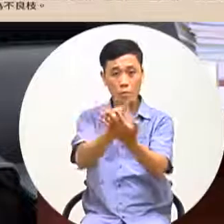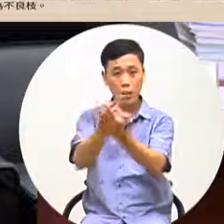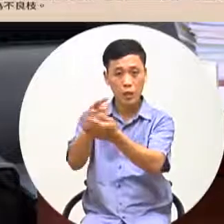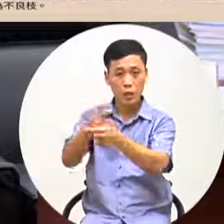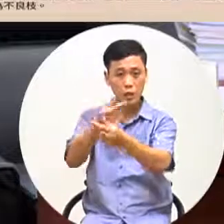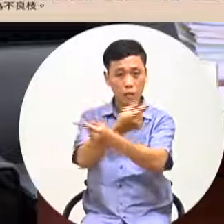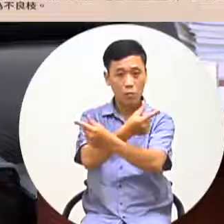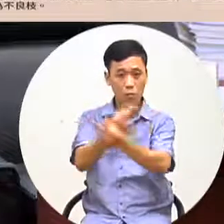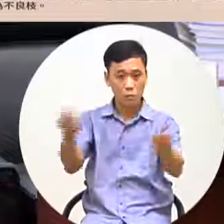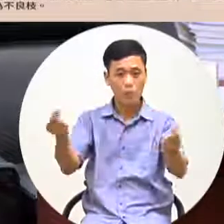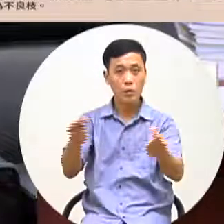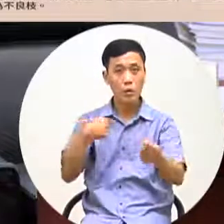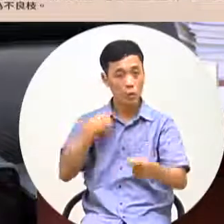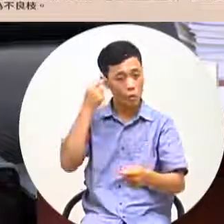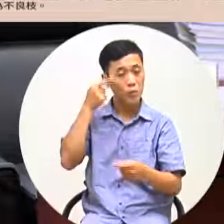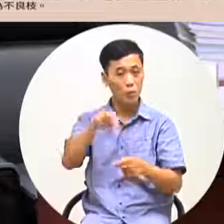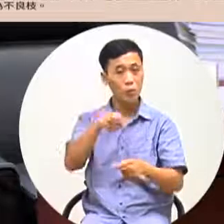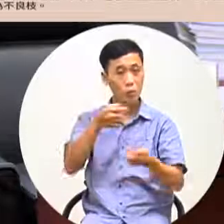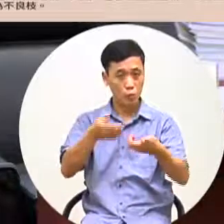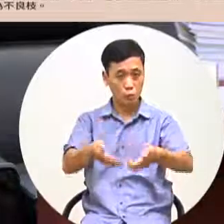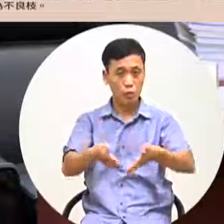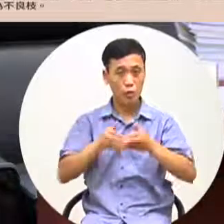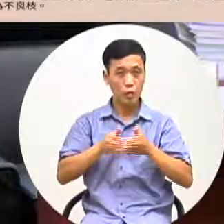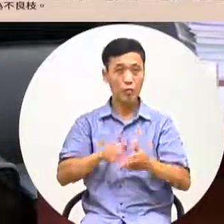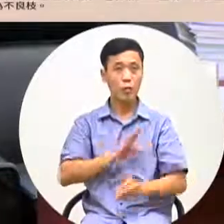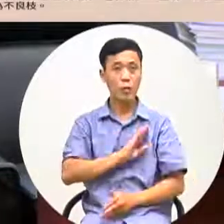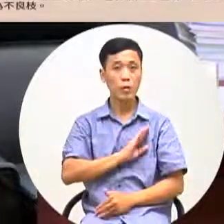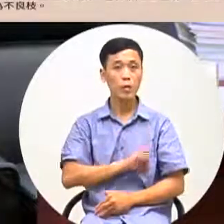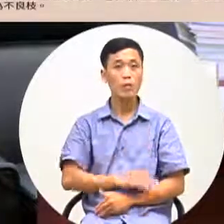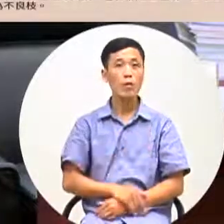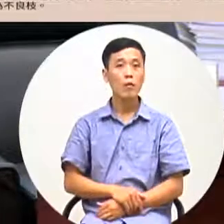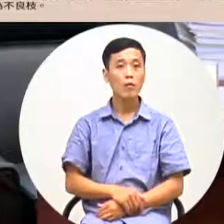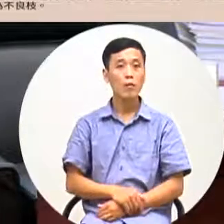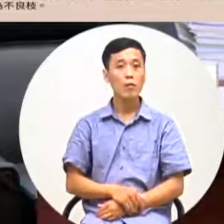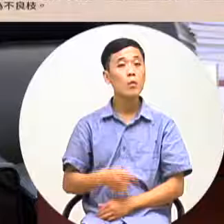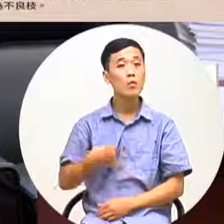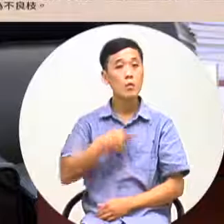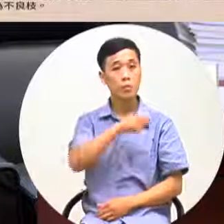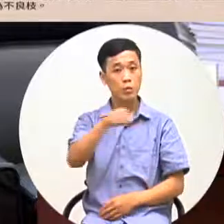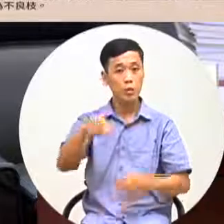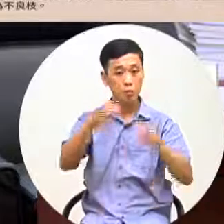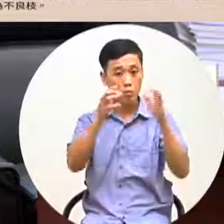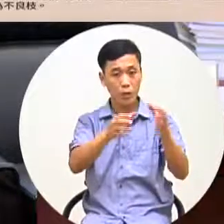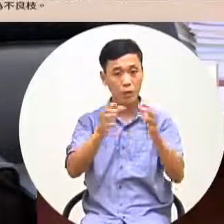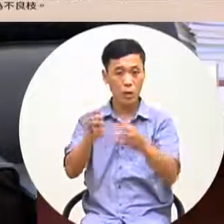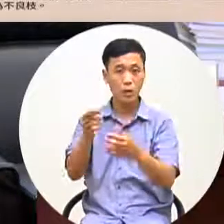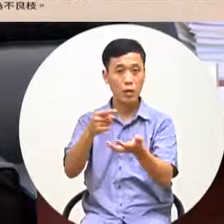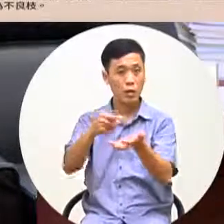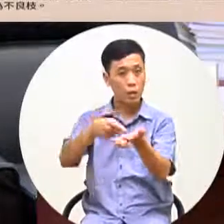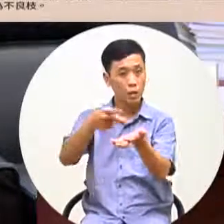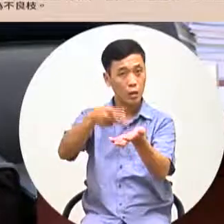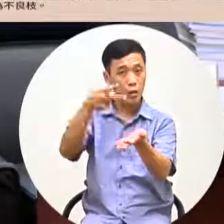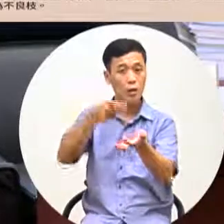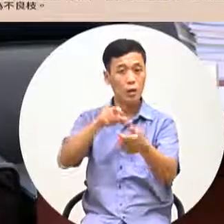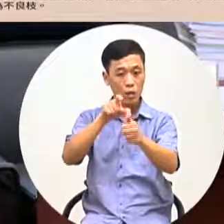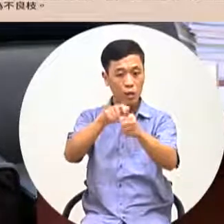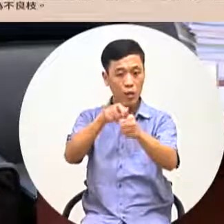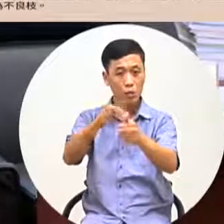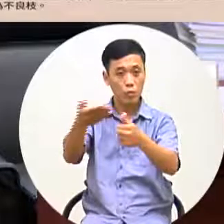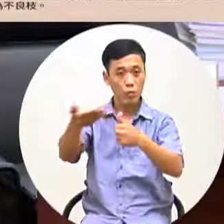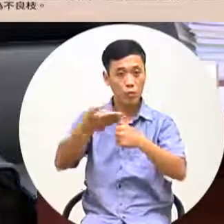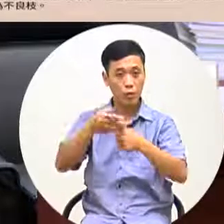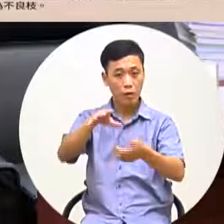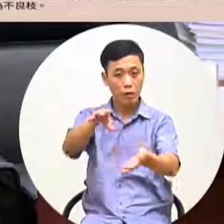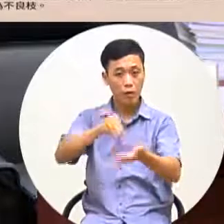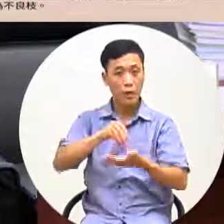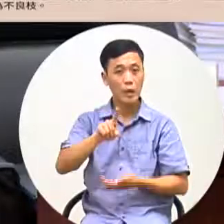哈。所以呢哈，因为我们才办2次啦哈，那我也拿不到题目，那我就看了一下新北市的题目啦哈，